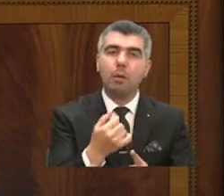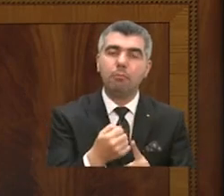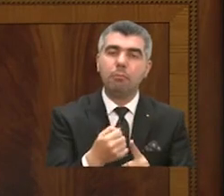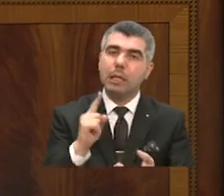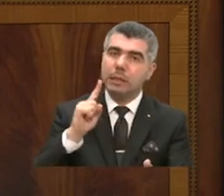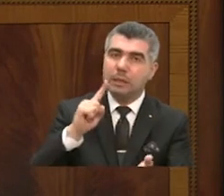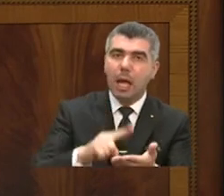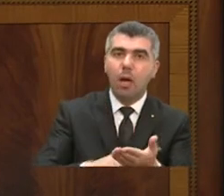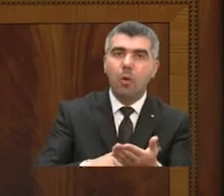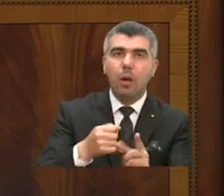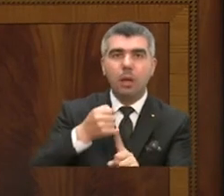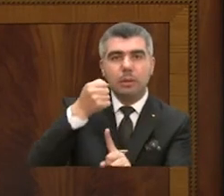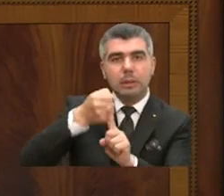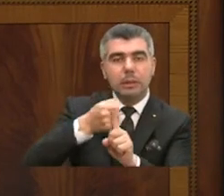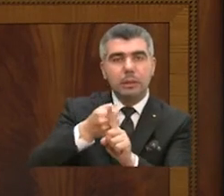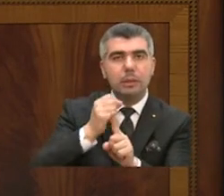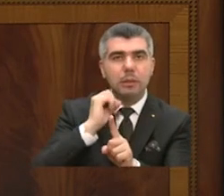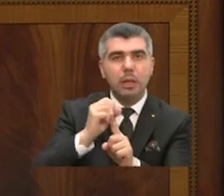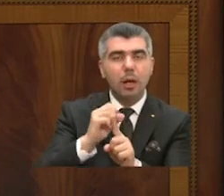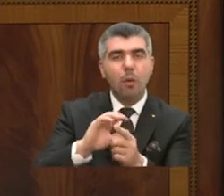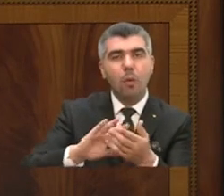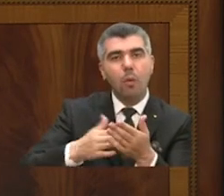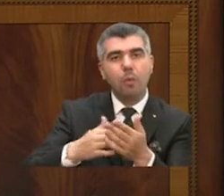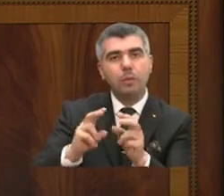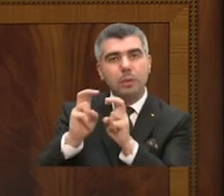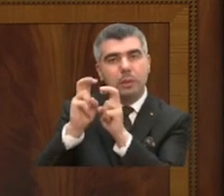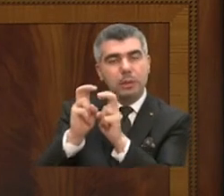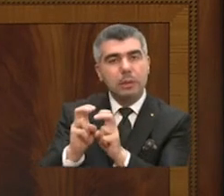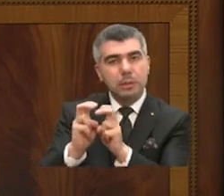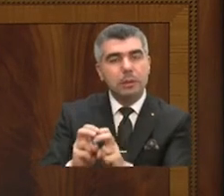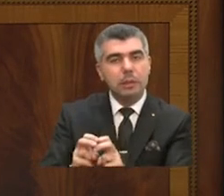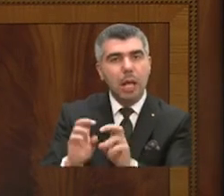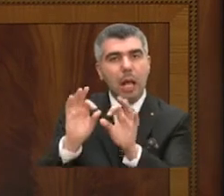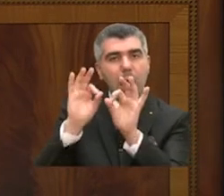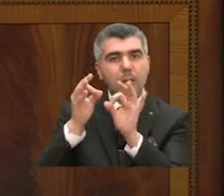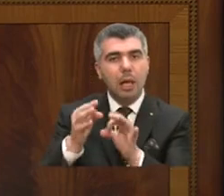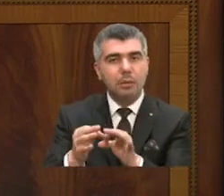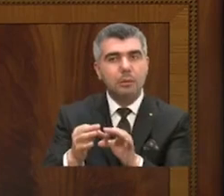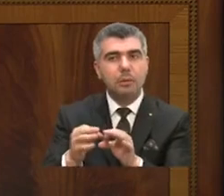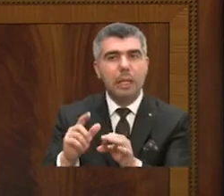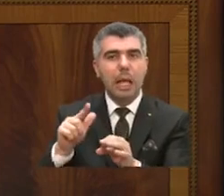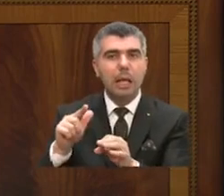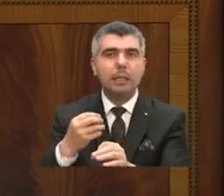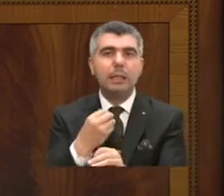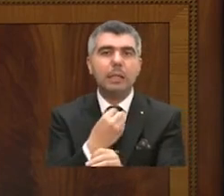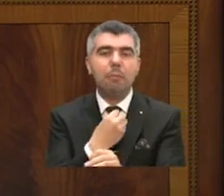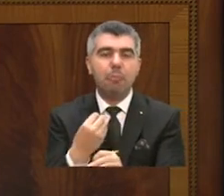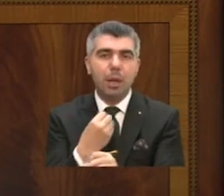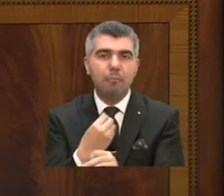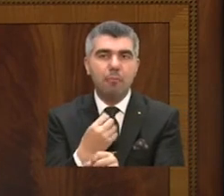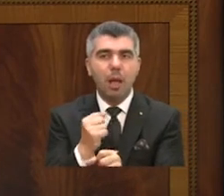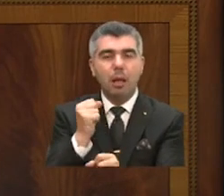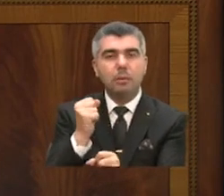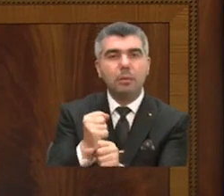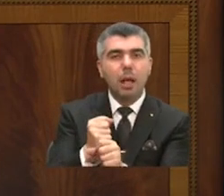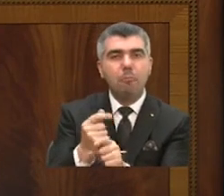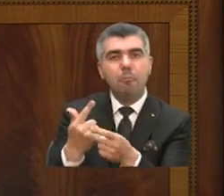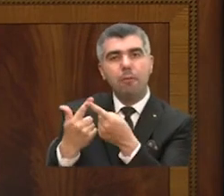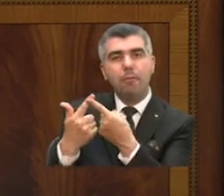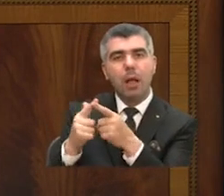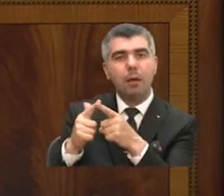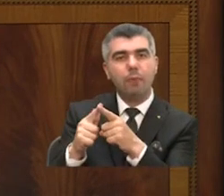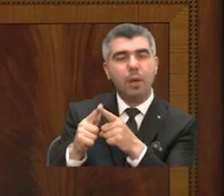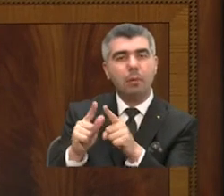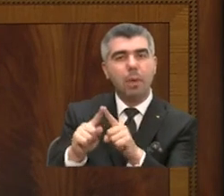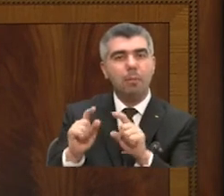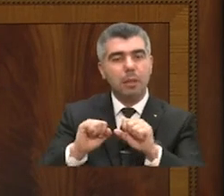تجاوز النقص المزمن في عدد من التخصصات والمهن الصحية استجابة